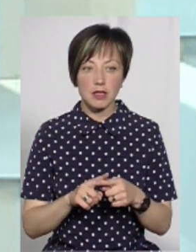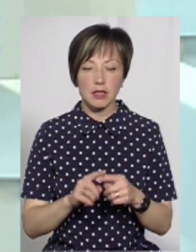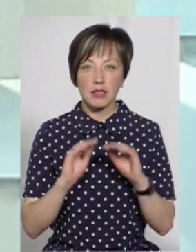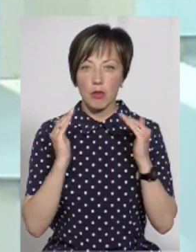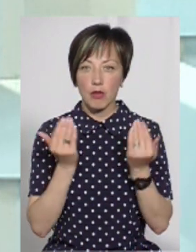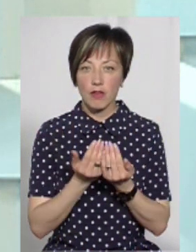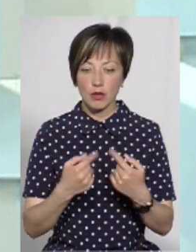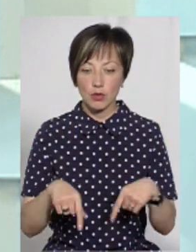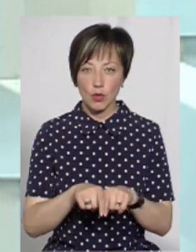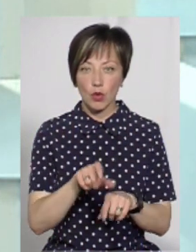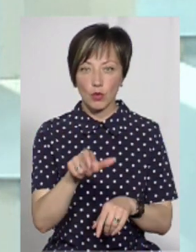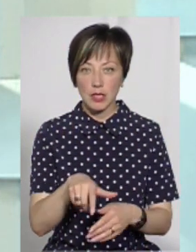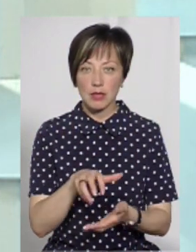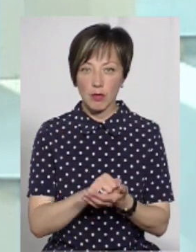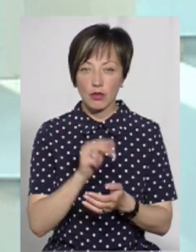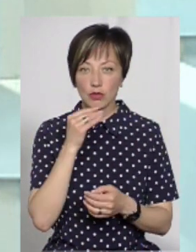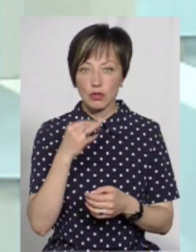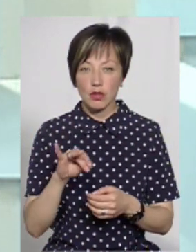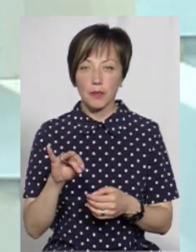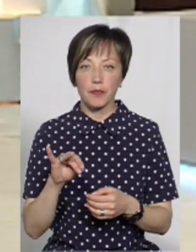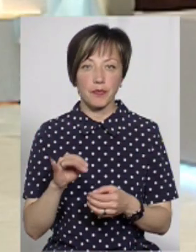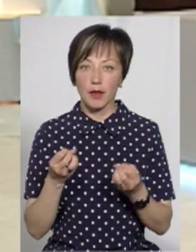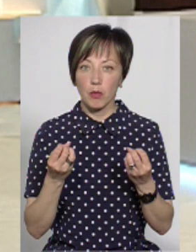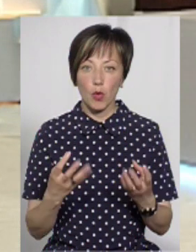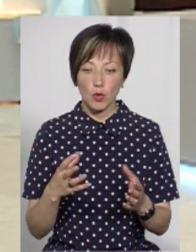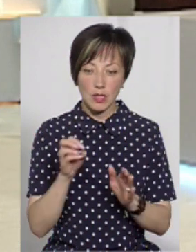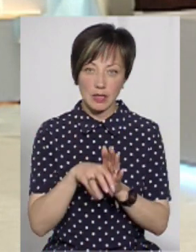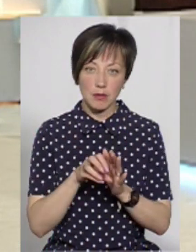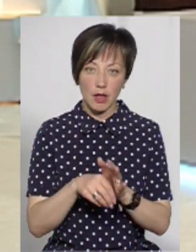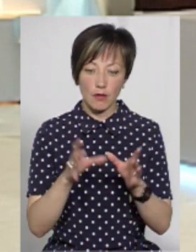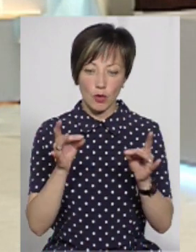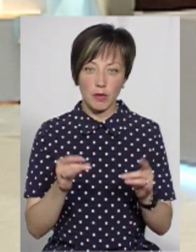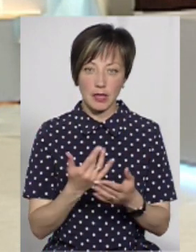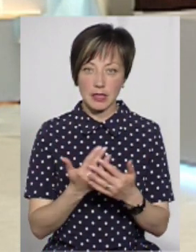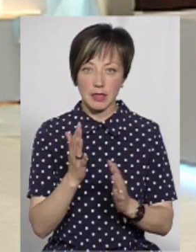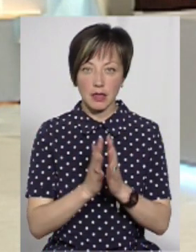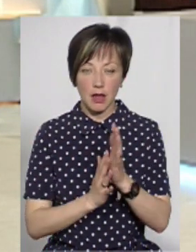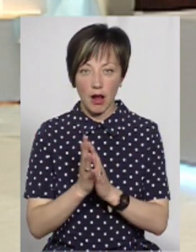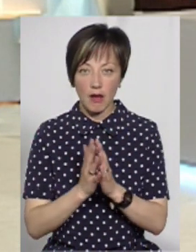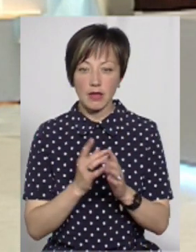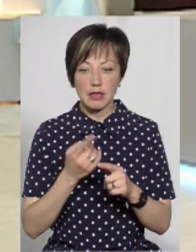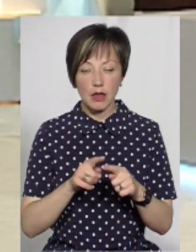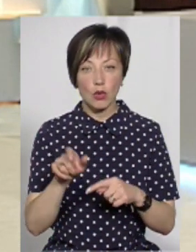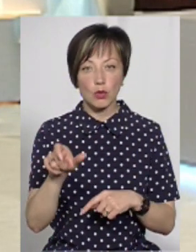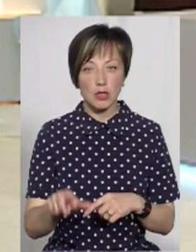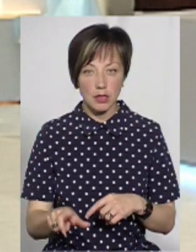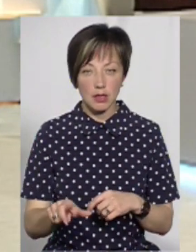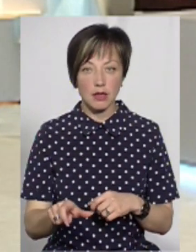І людина, яка займається чаями, вона не просто насипає в торбинку там різні трави, а ця